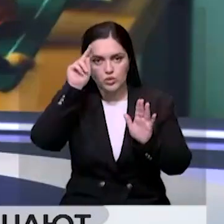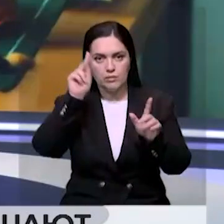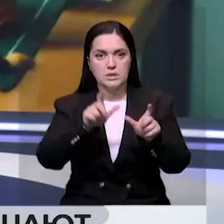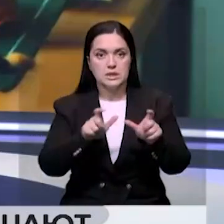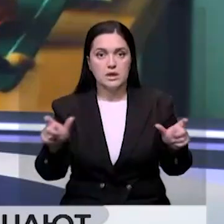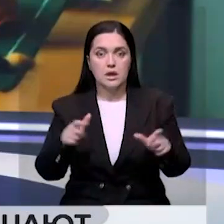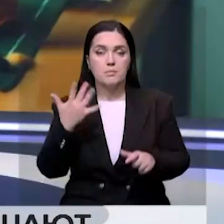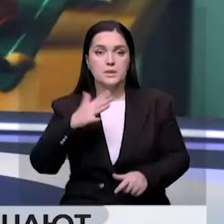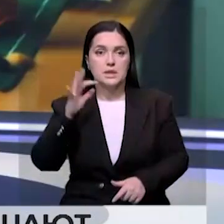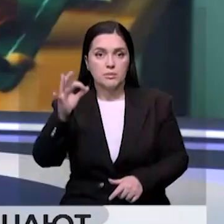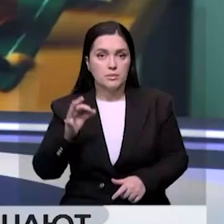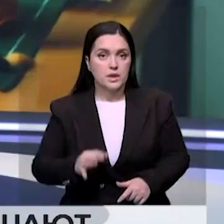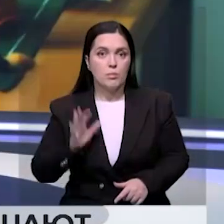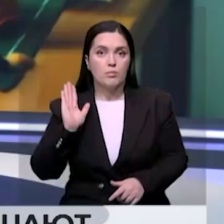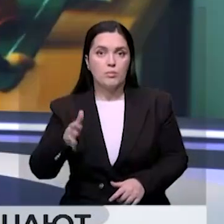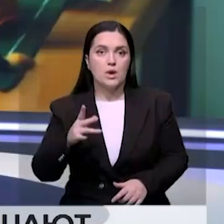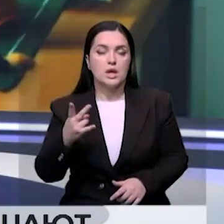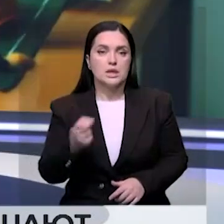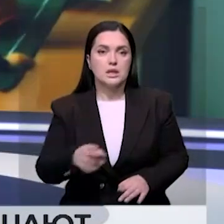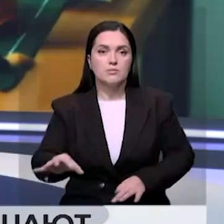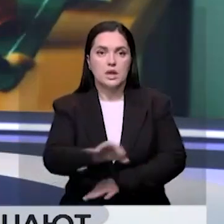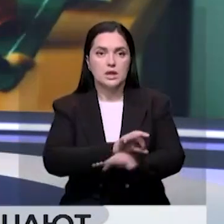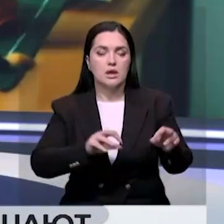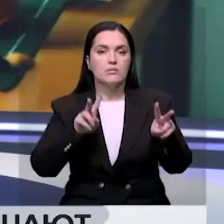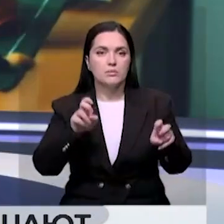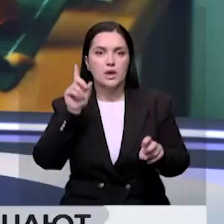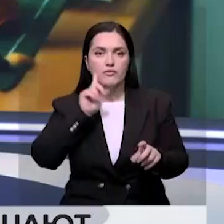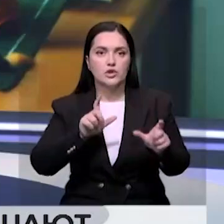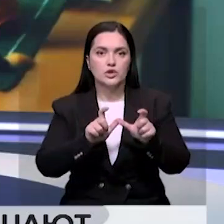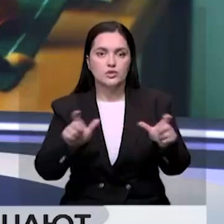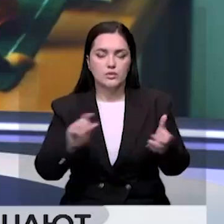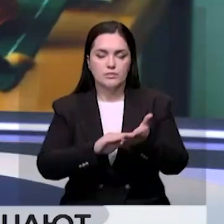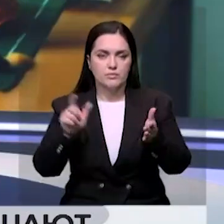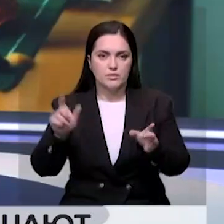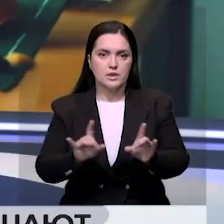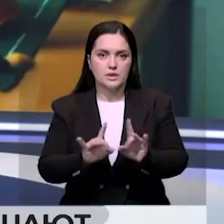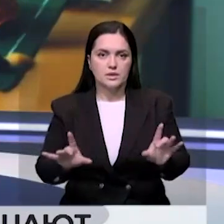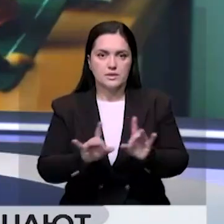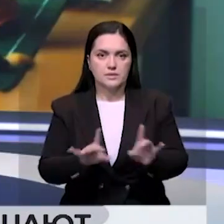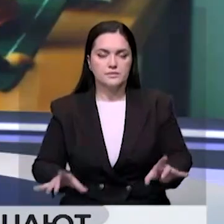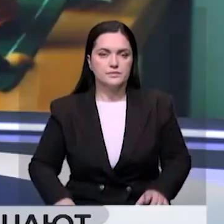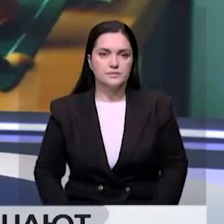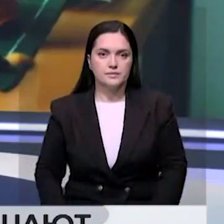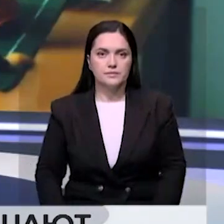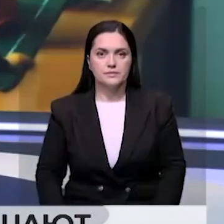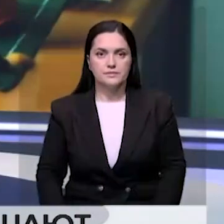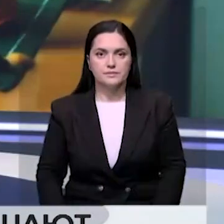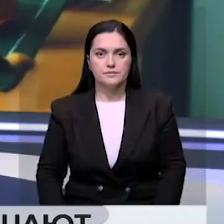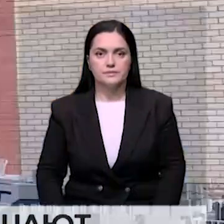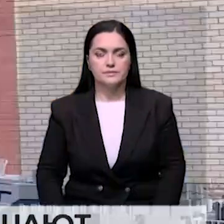учебных заведений. Почти половину из них возведут в рамках нацпроекта «Комфортная школа», продолжит наш корреспондент.